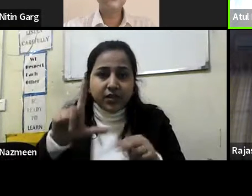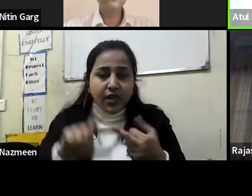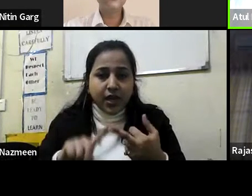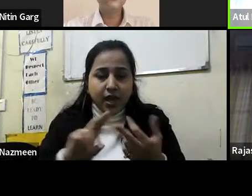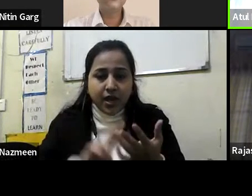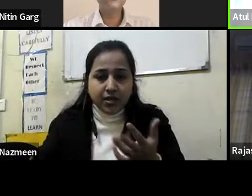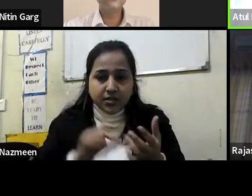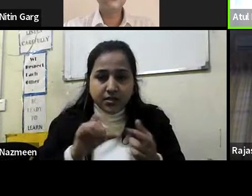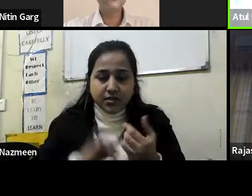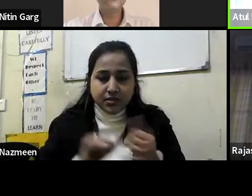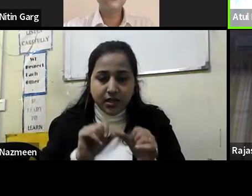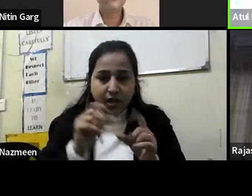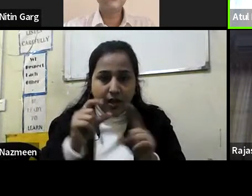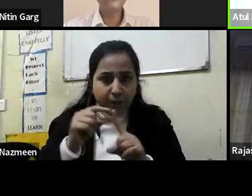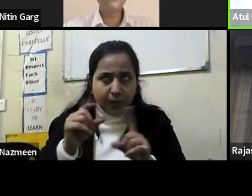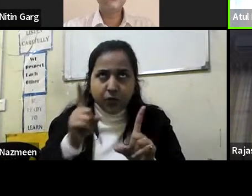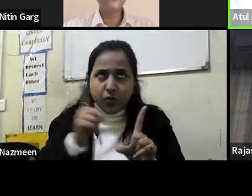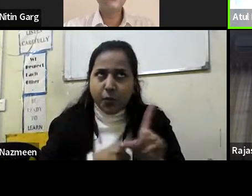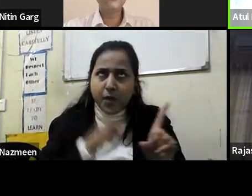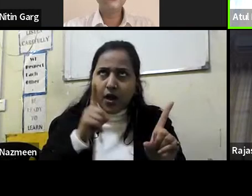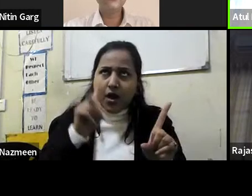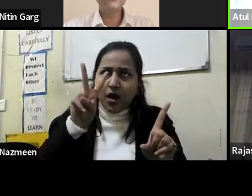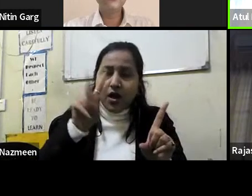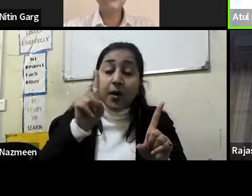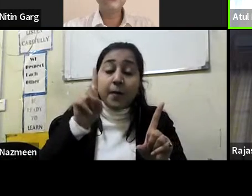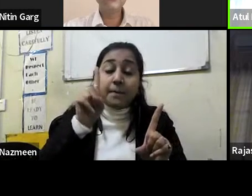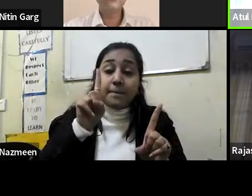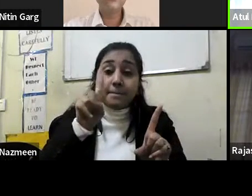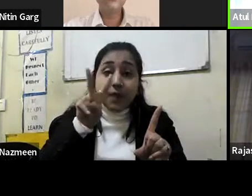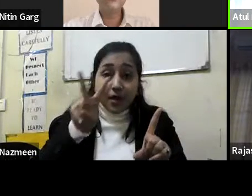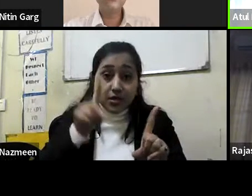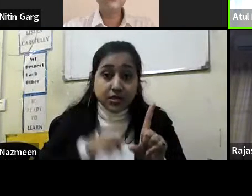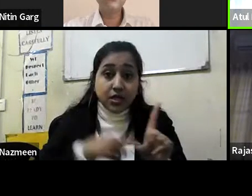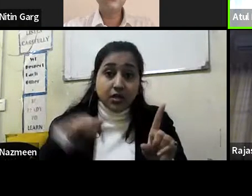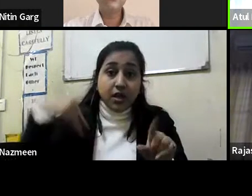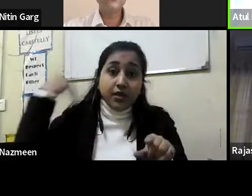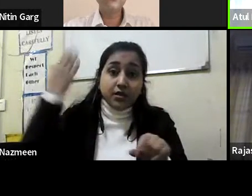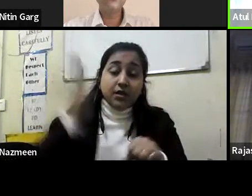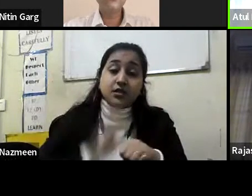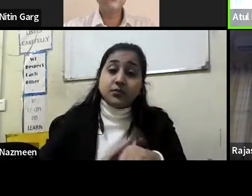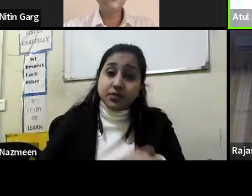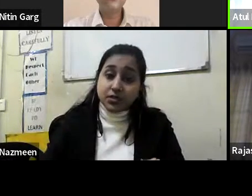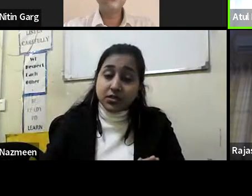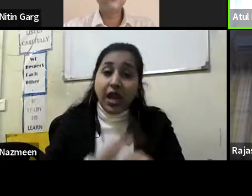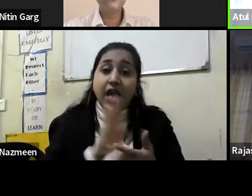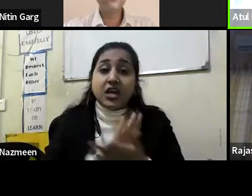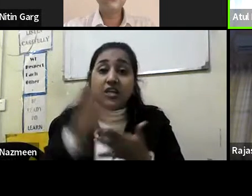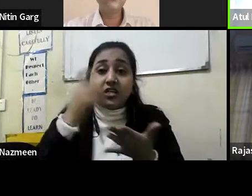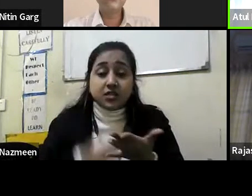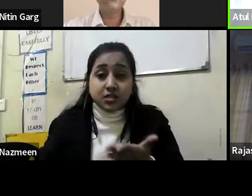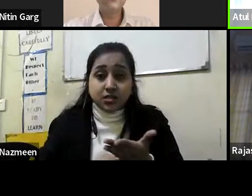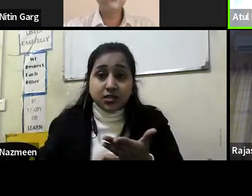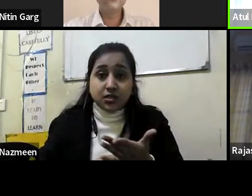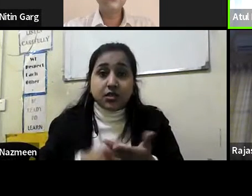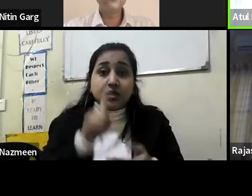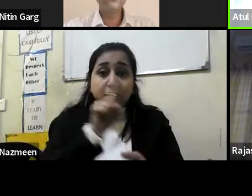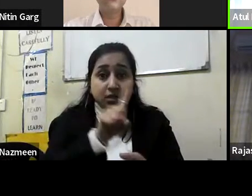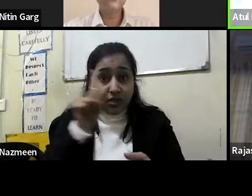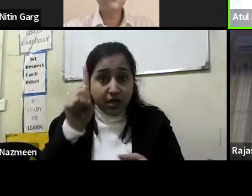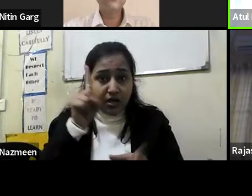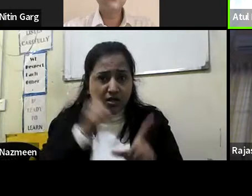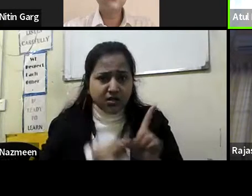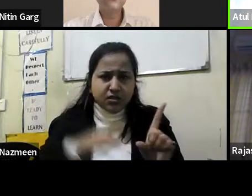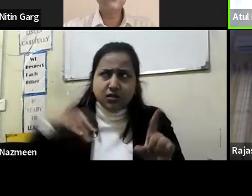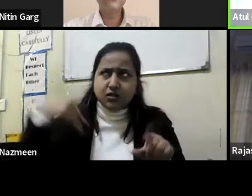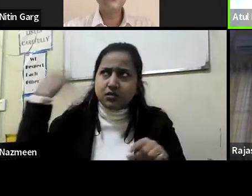ह्यूमन रिसोर्सेज एज एचआर बिजनेस पार्टनर और लीड रिक्रूटमेंट फॉर मुंबई। शामीन जी 11 साल से इस सब में काम